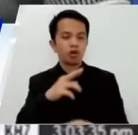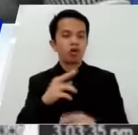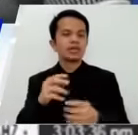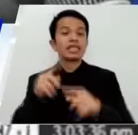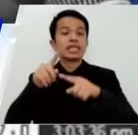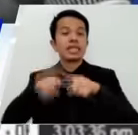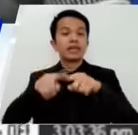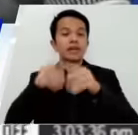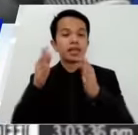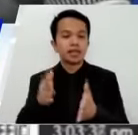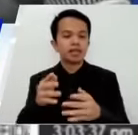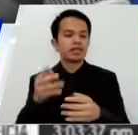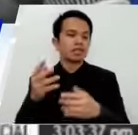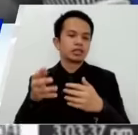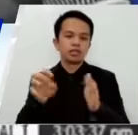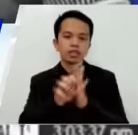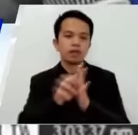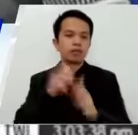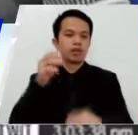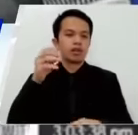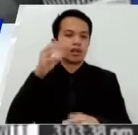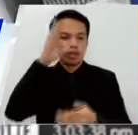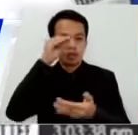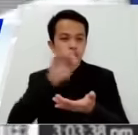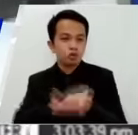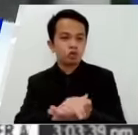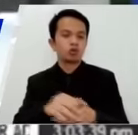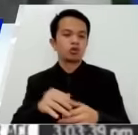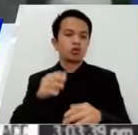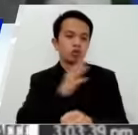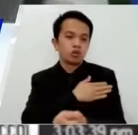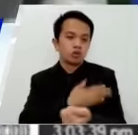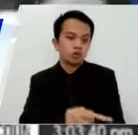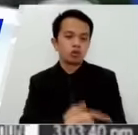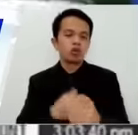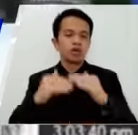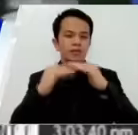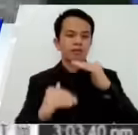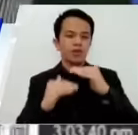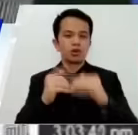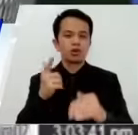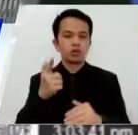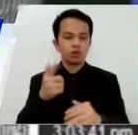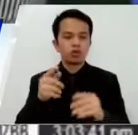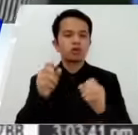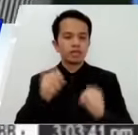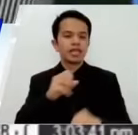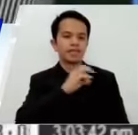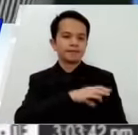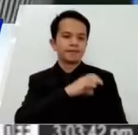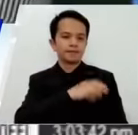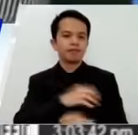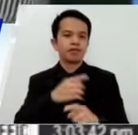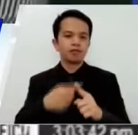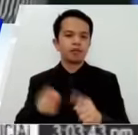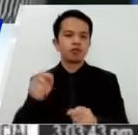na asawa, mga anak below 21 years of age, no, ay makakagamit po ng nasabi pong